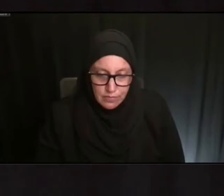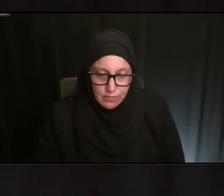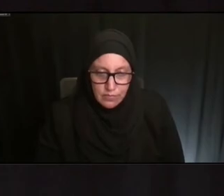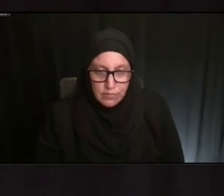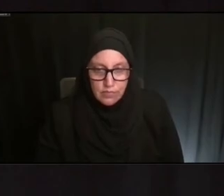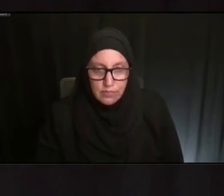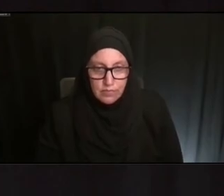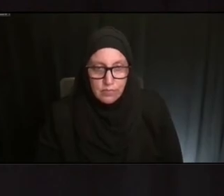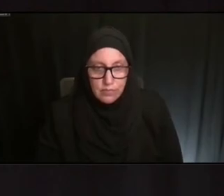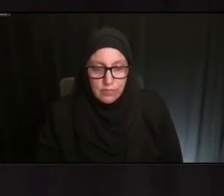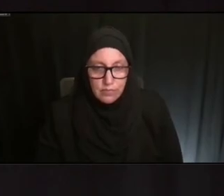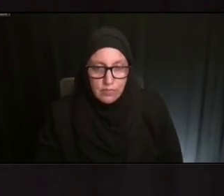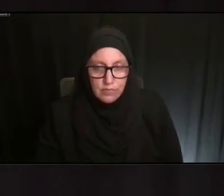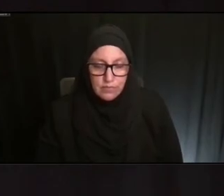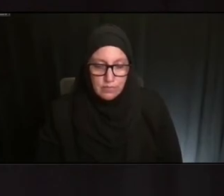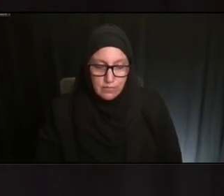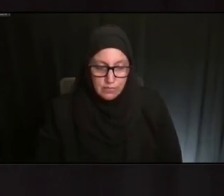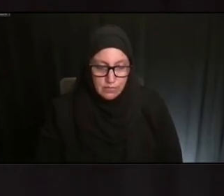ولي